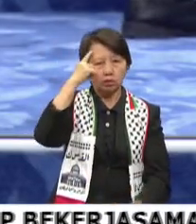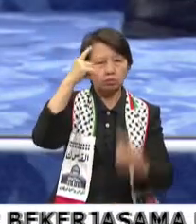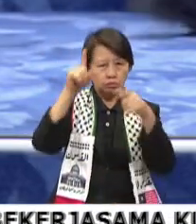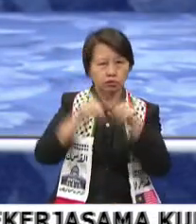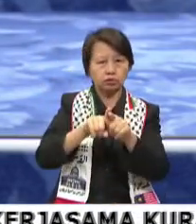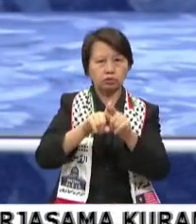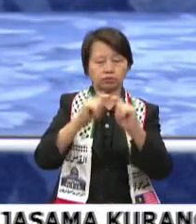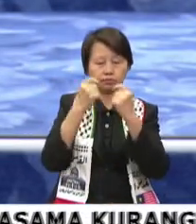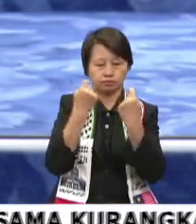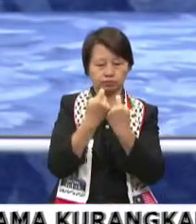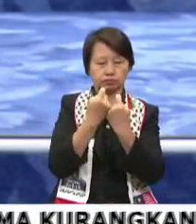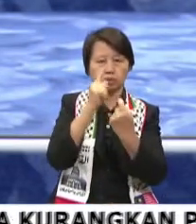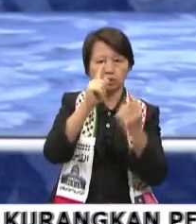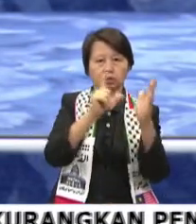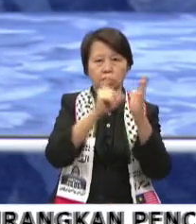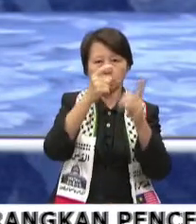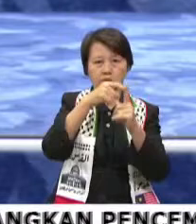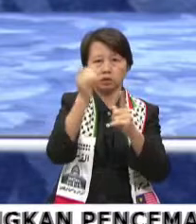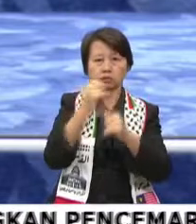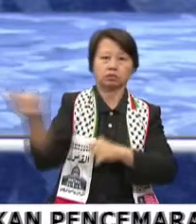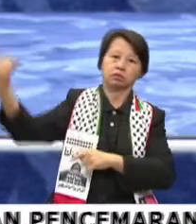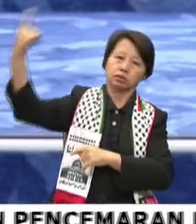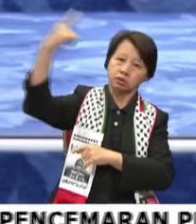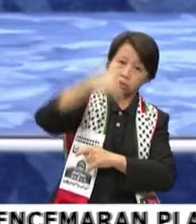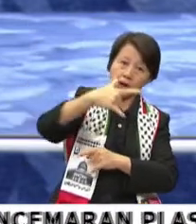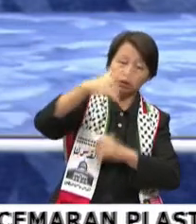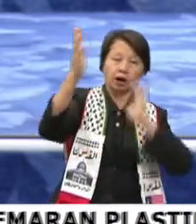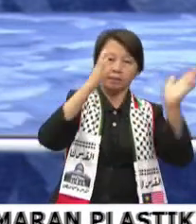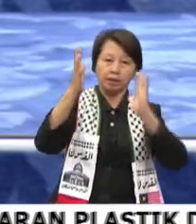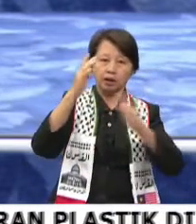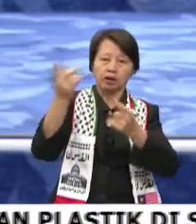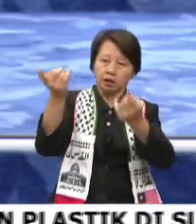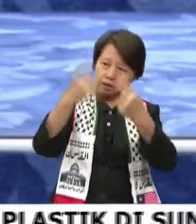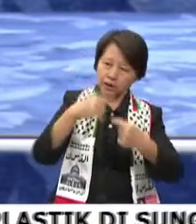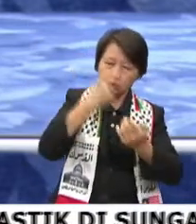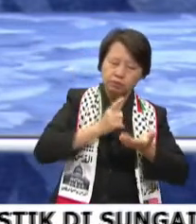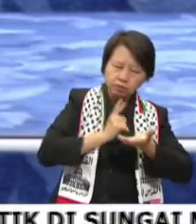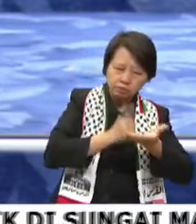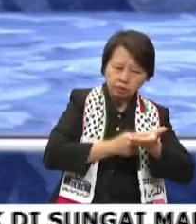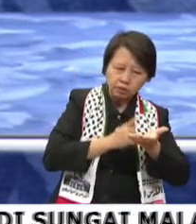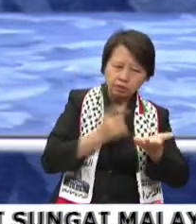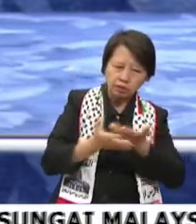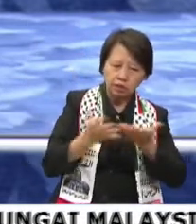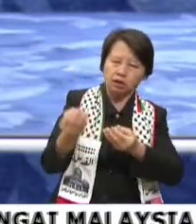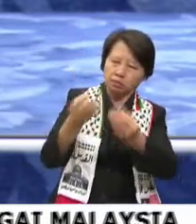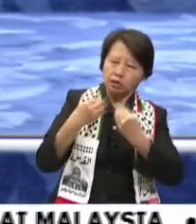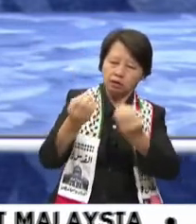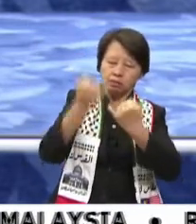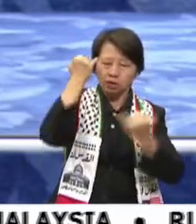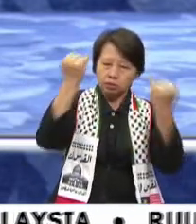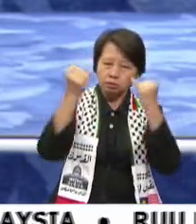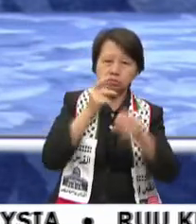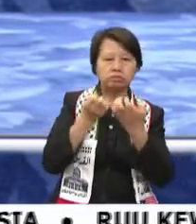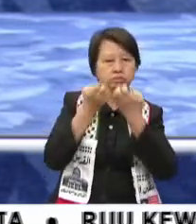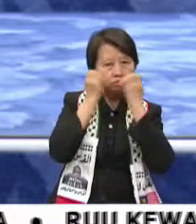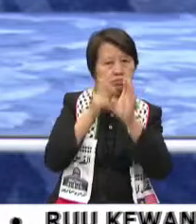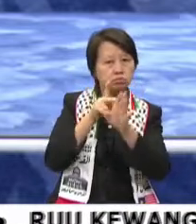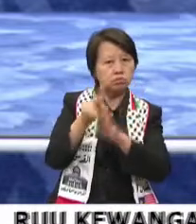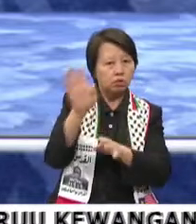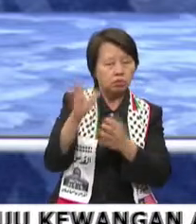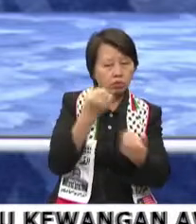pasukan teknikal datang ke sini untuk berbincang dan memberikan pandangan expertis